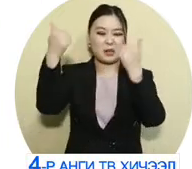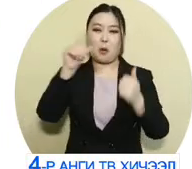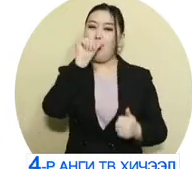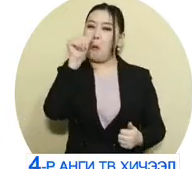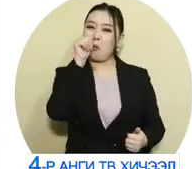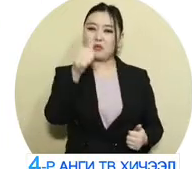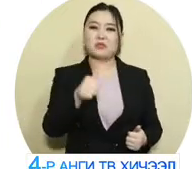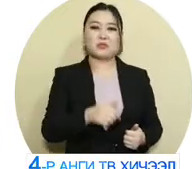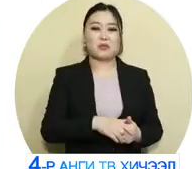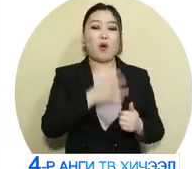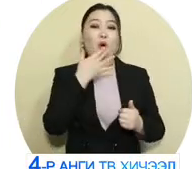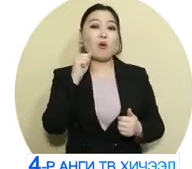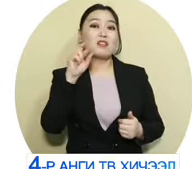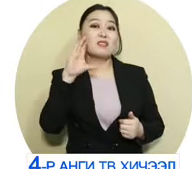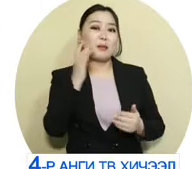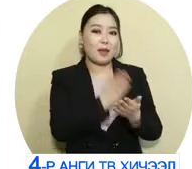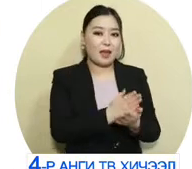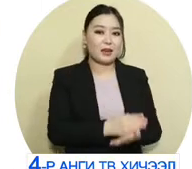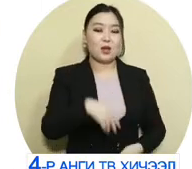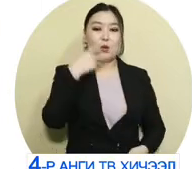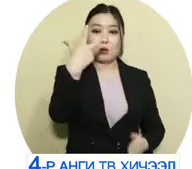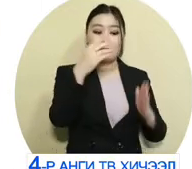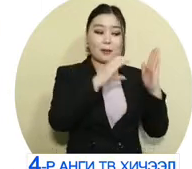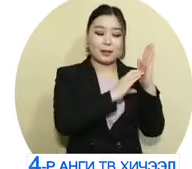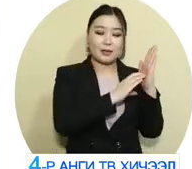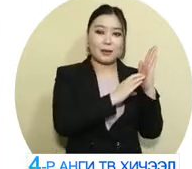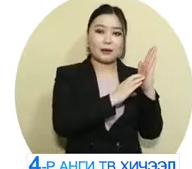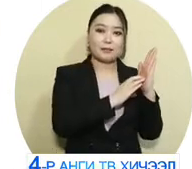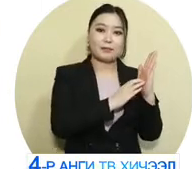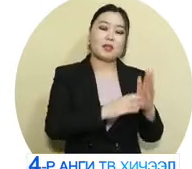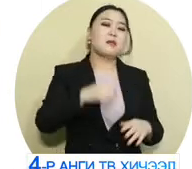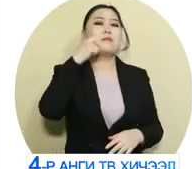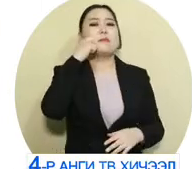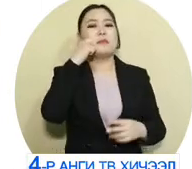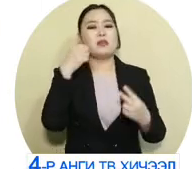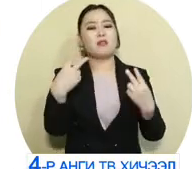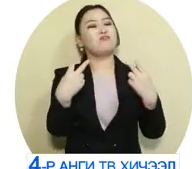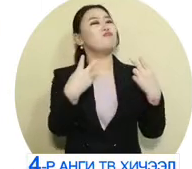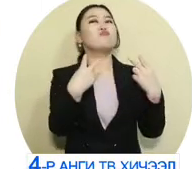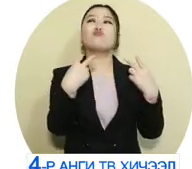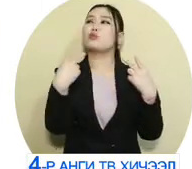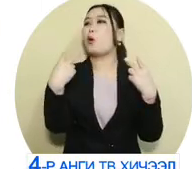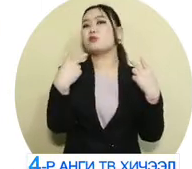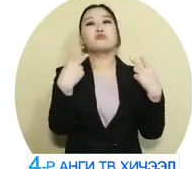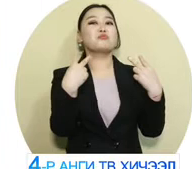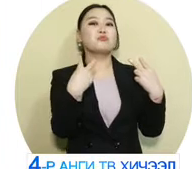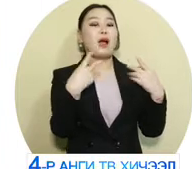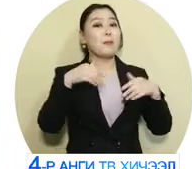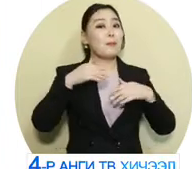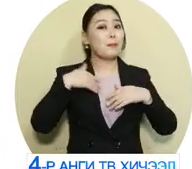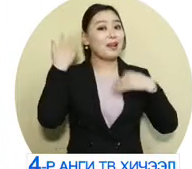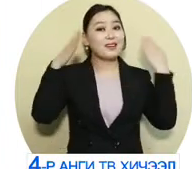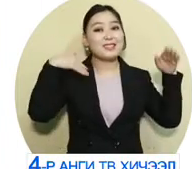өнгөрсөн өнг аясыг харуулсан байна. Гуравдугаар бадаг маань бие тоосон, бахархсан, баярлсан өнг